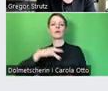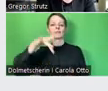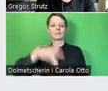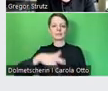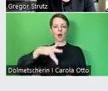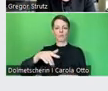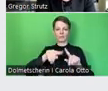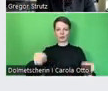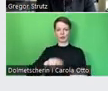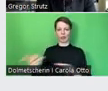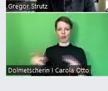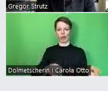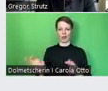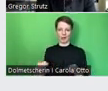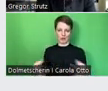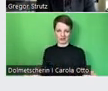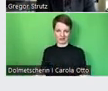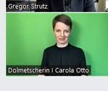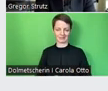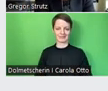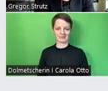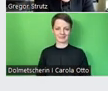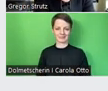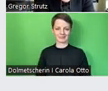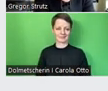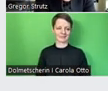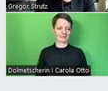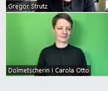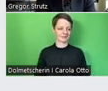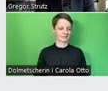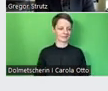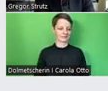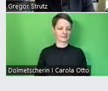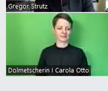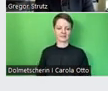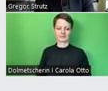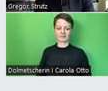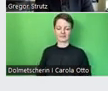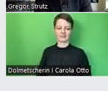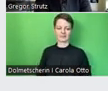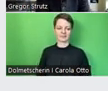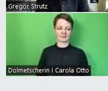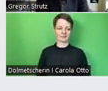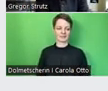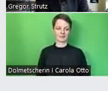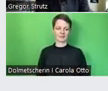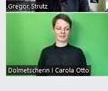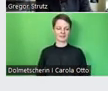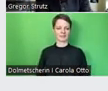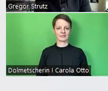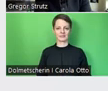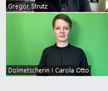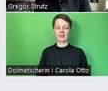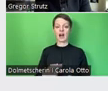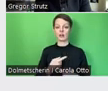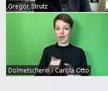müssen. Genau. Vielleicht noch wichtig, die Information, dass also sämtliche registrierten